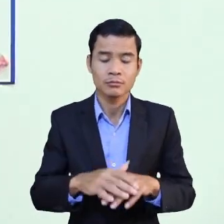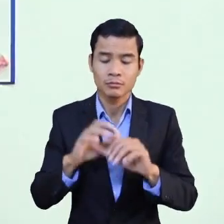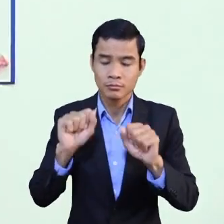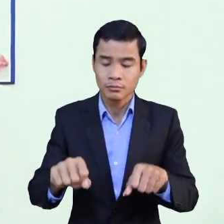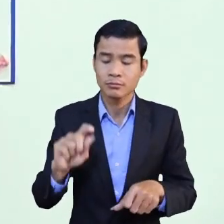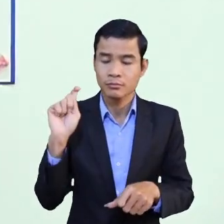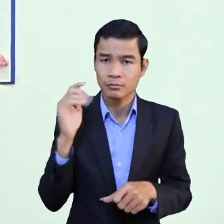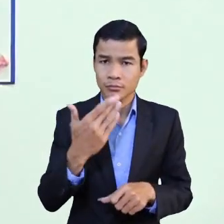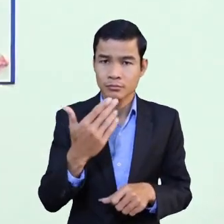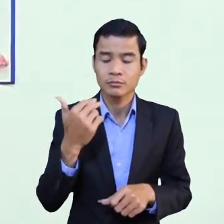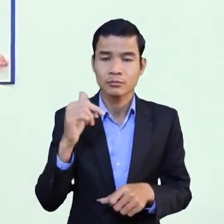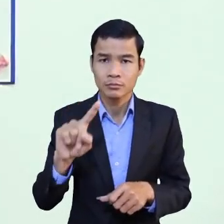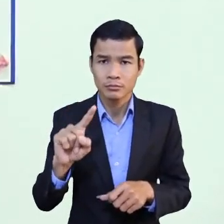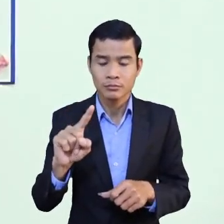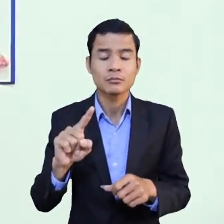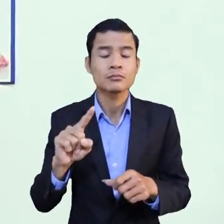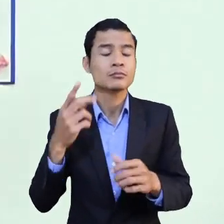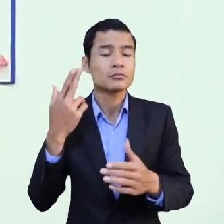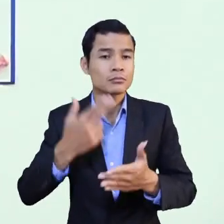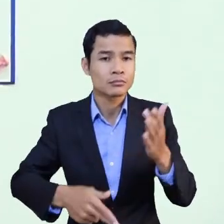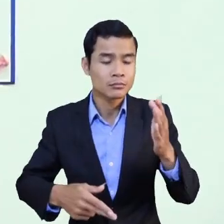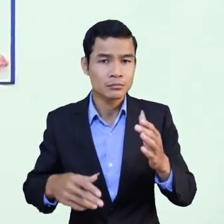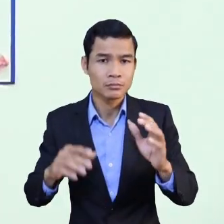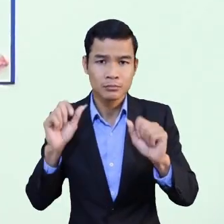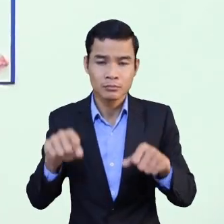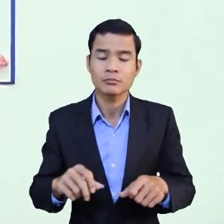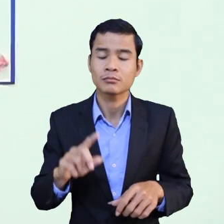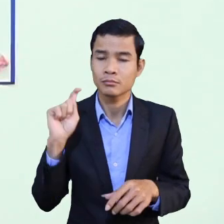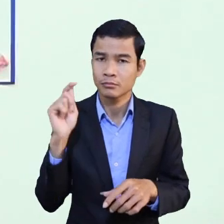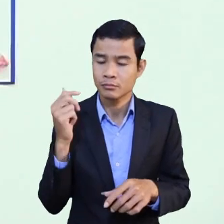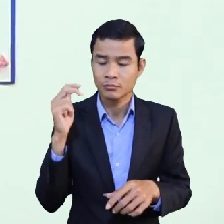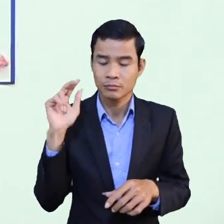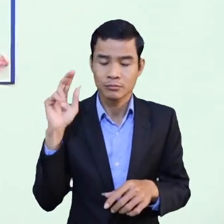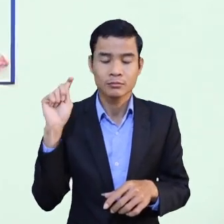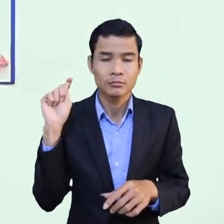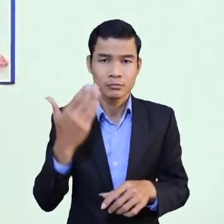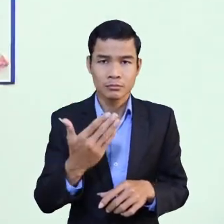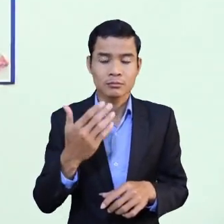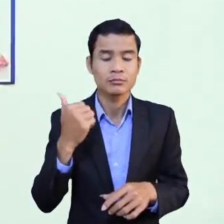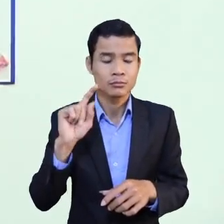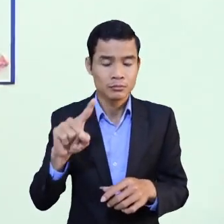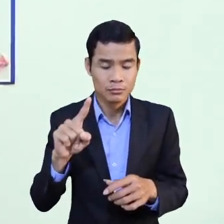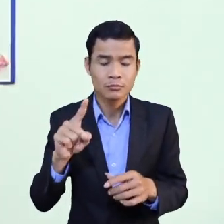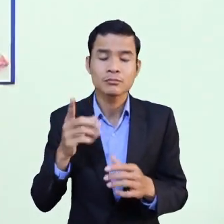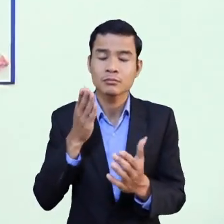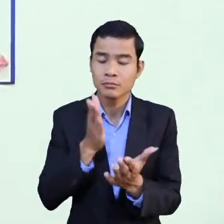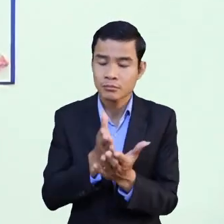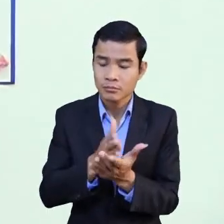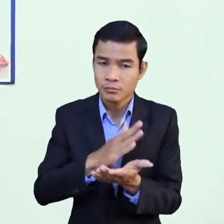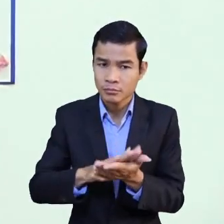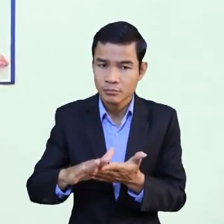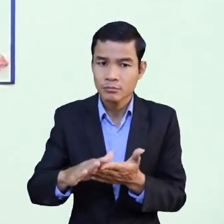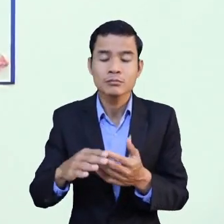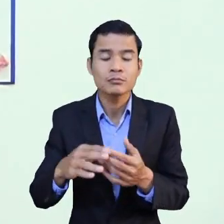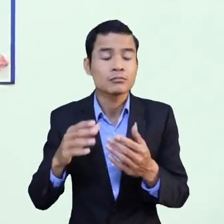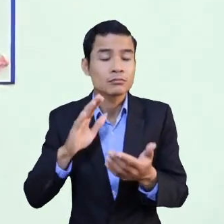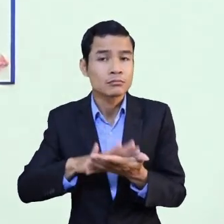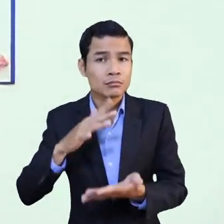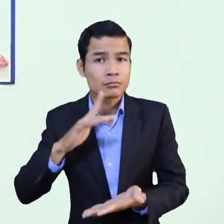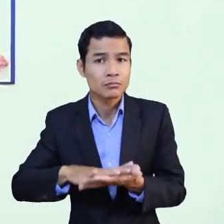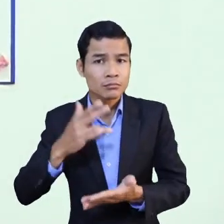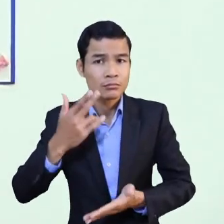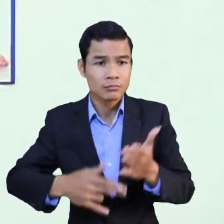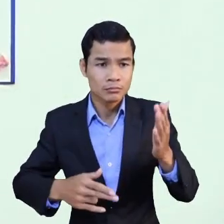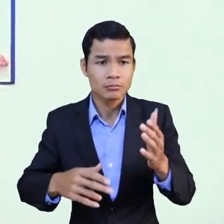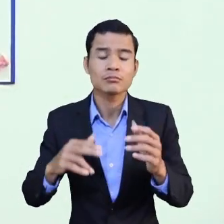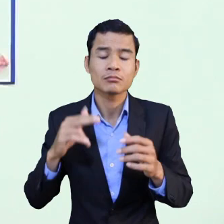ចារូបទី1រូបអ្វីចារូបទី1គឺរូបស្វាយស្វាយហ្នឹងយ៉ាងម៉េចកូនពណ៌លឿងស្វាយអីគេ